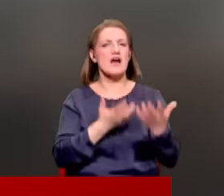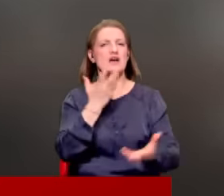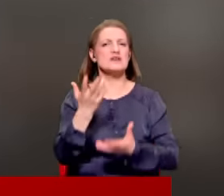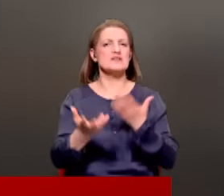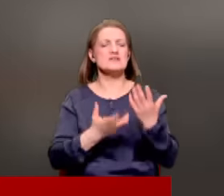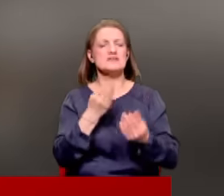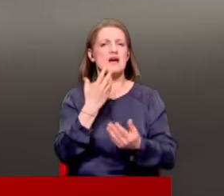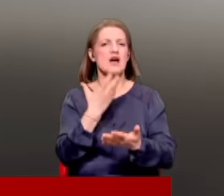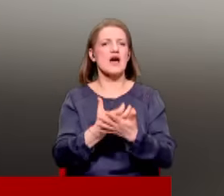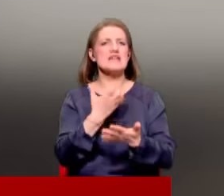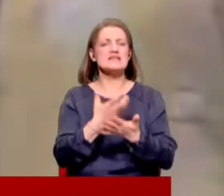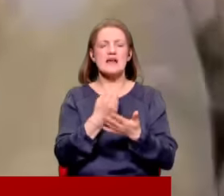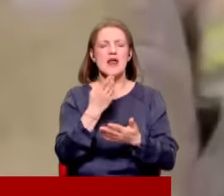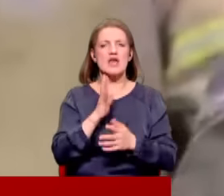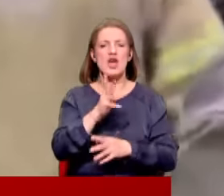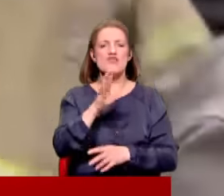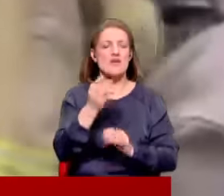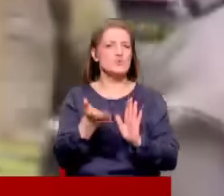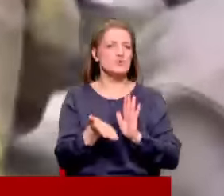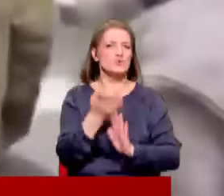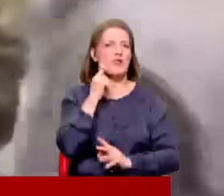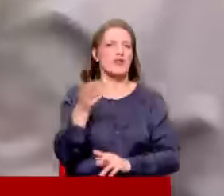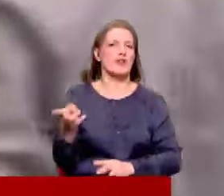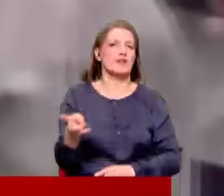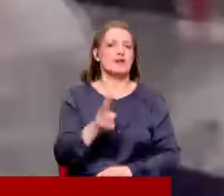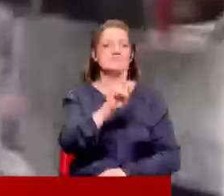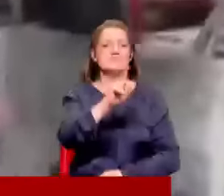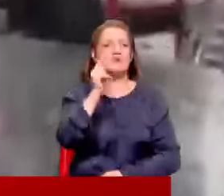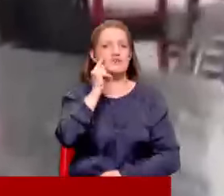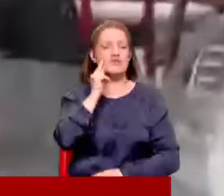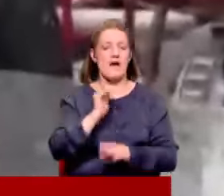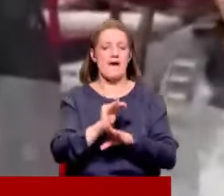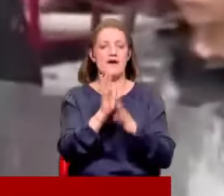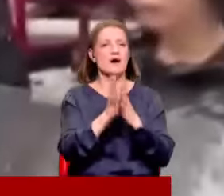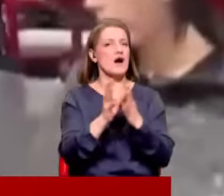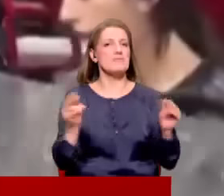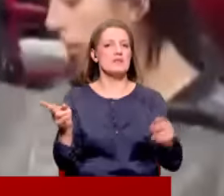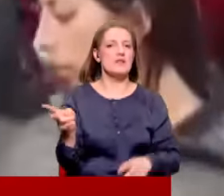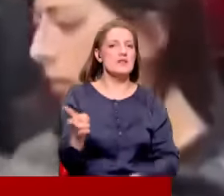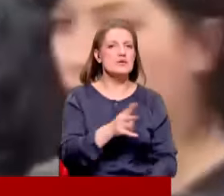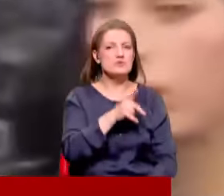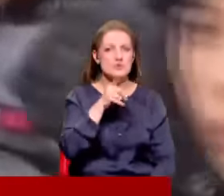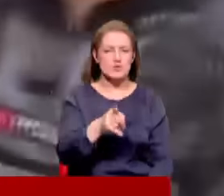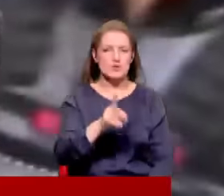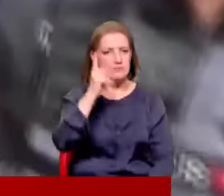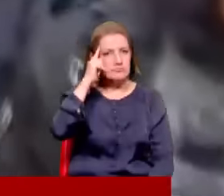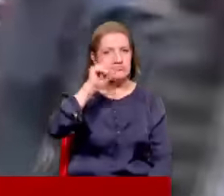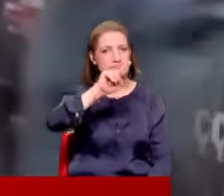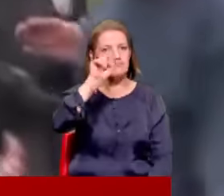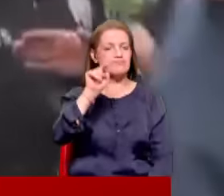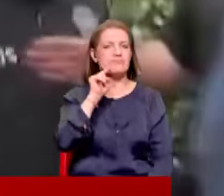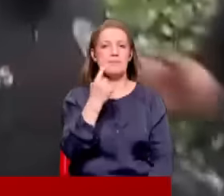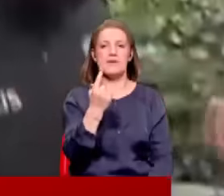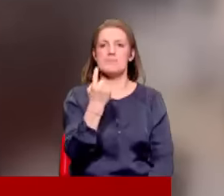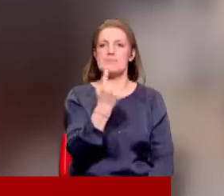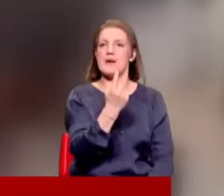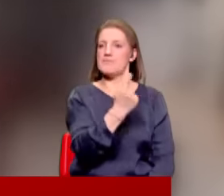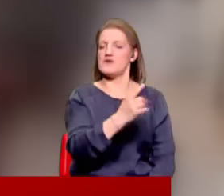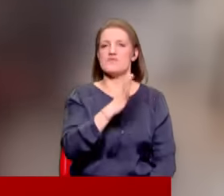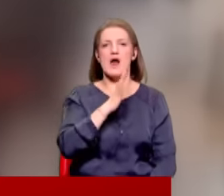geçen en yüksek can kaybı. İstanbul Beşiktaş'ta 29 kişinin yaşamını yitirdiği facianın ardından soru işaretleri birbirini